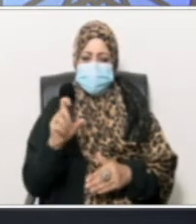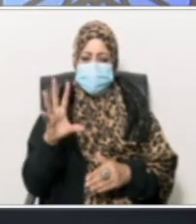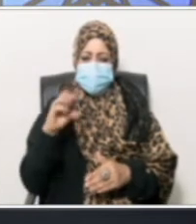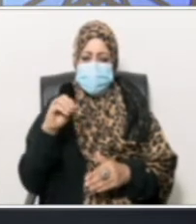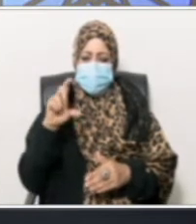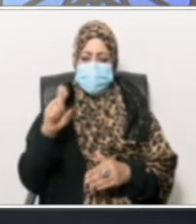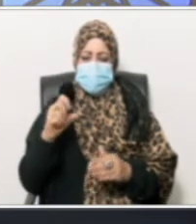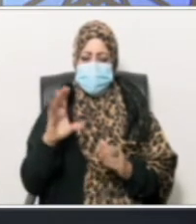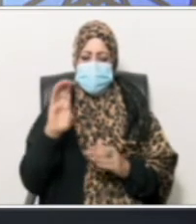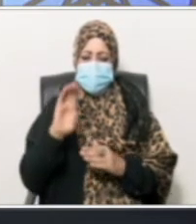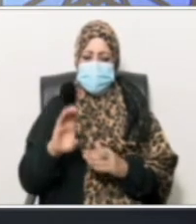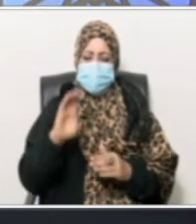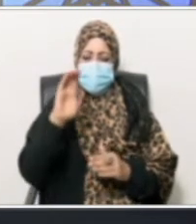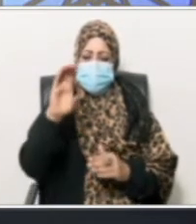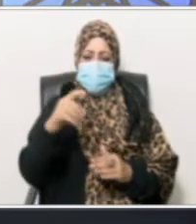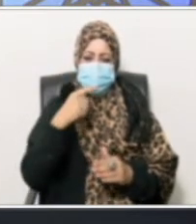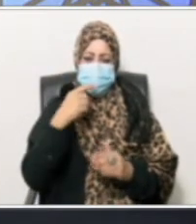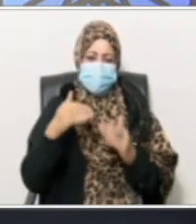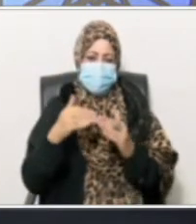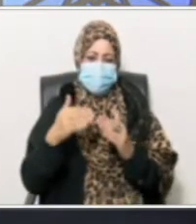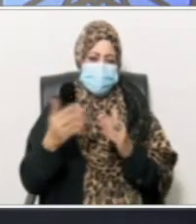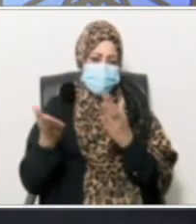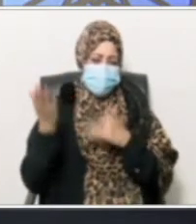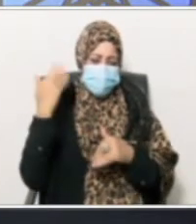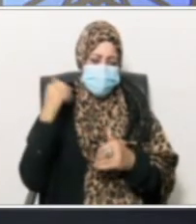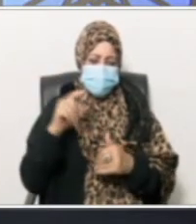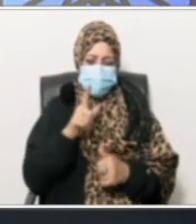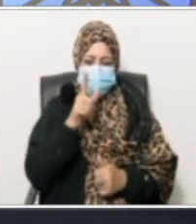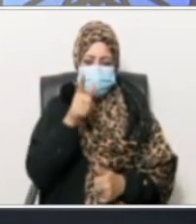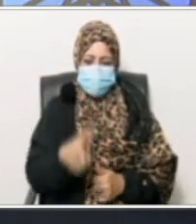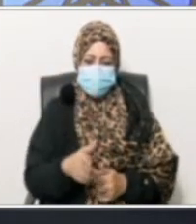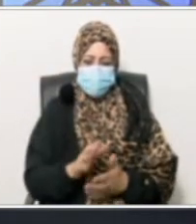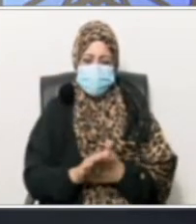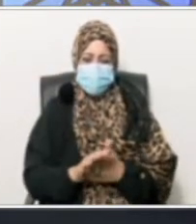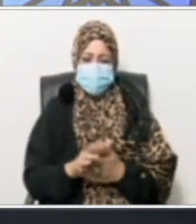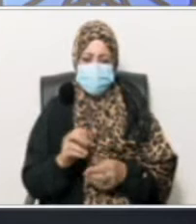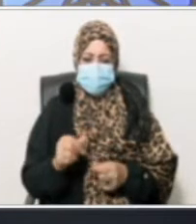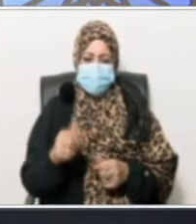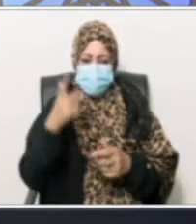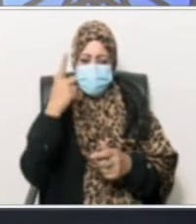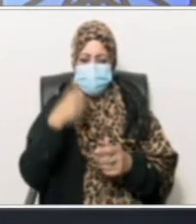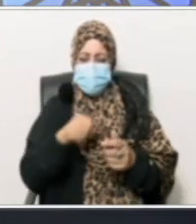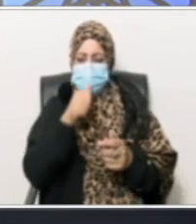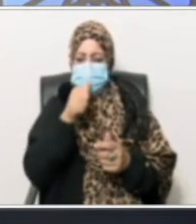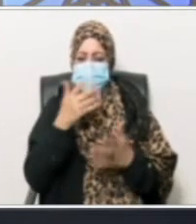رجل في الصحراء ولم يجد ماء ولم يتيمم. نعم.